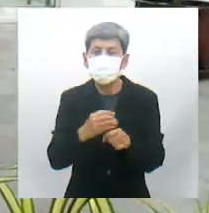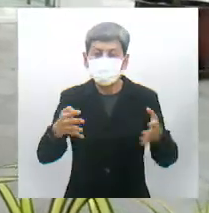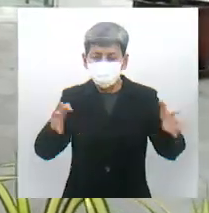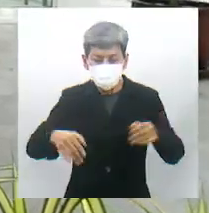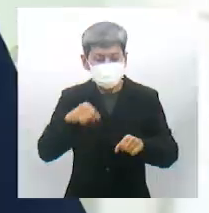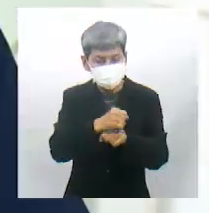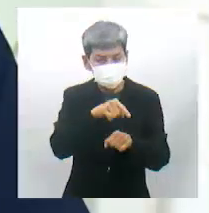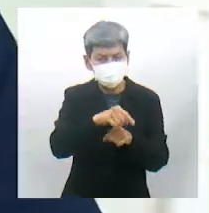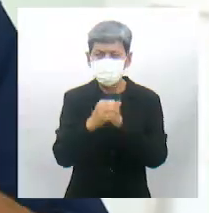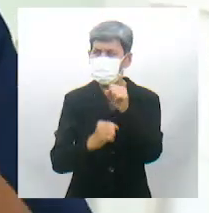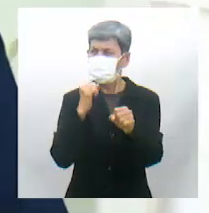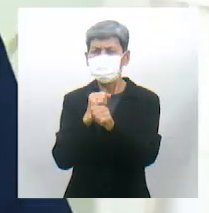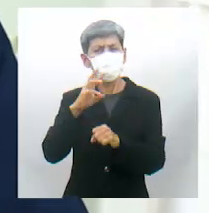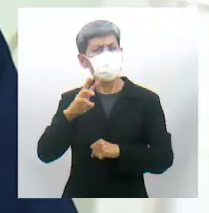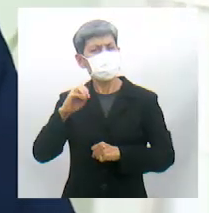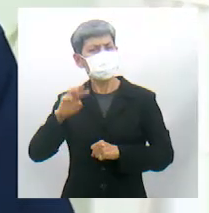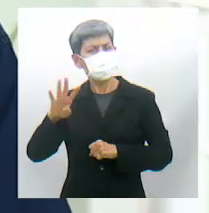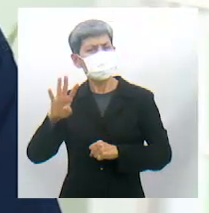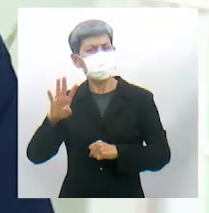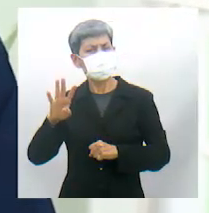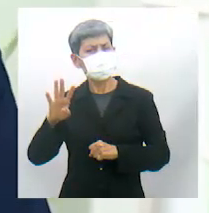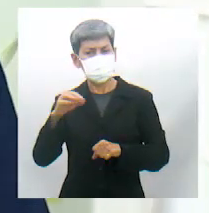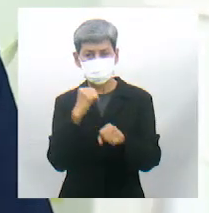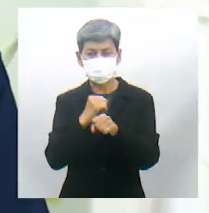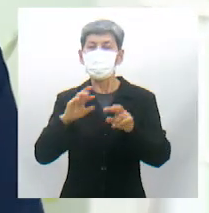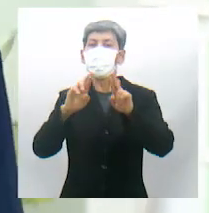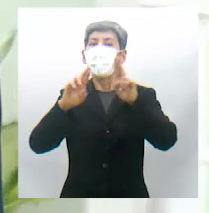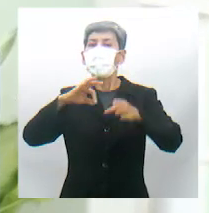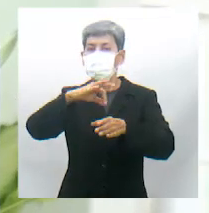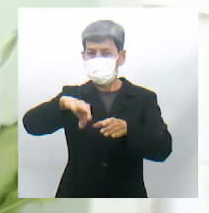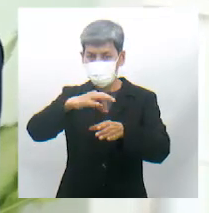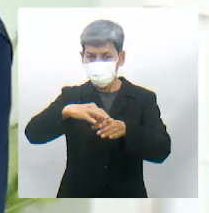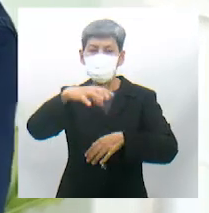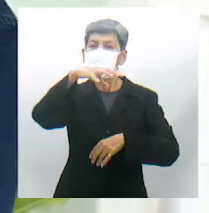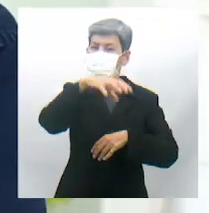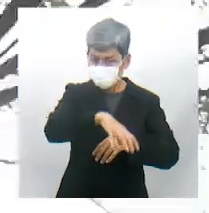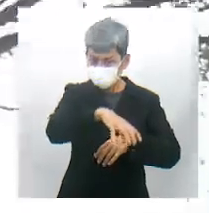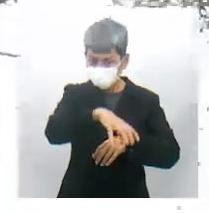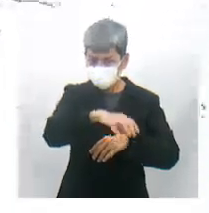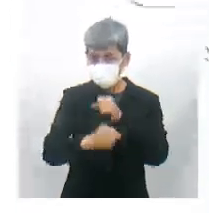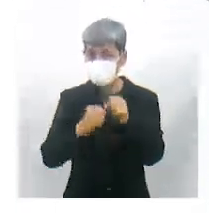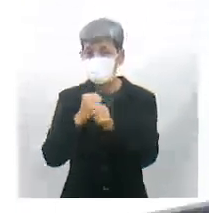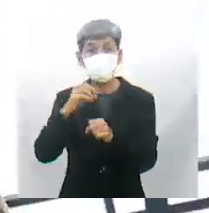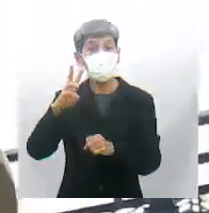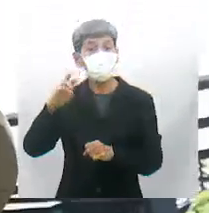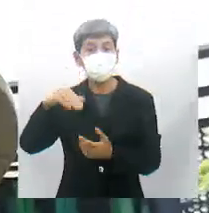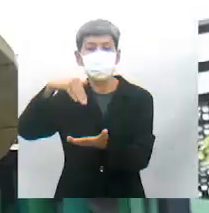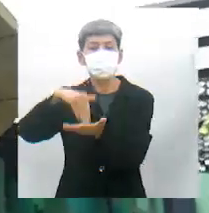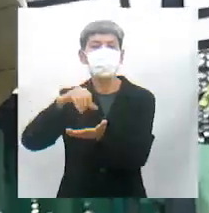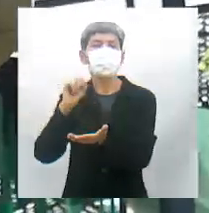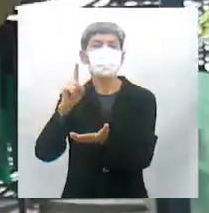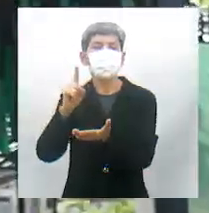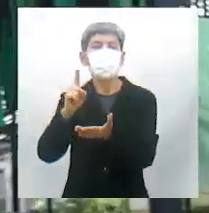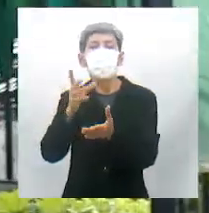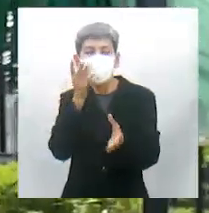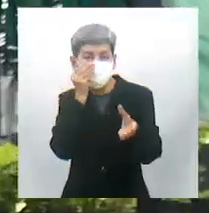63ปี64มาทำเป็นร้านกาแฟนะครับแต่ปี65ก็เลยมาเป็นศูนย์เรียน